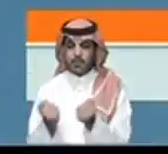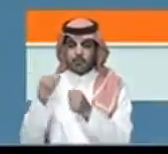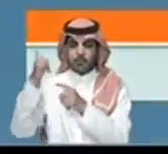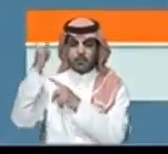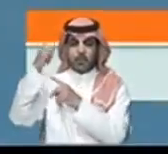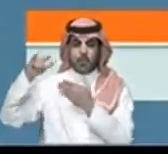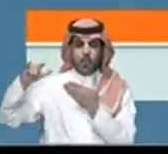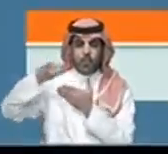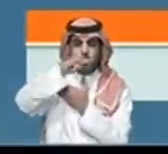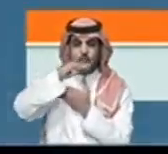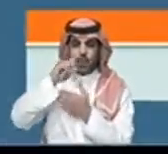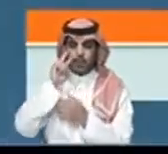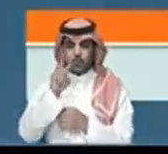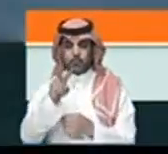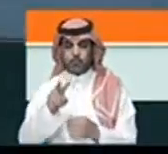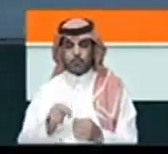الهليكوبتر